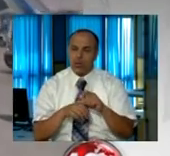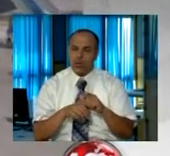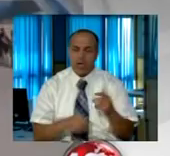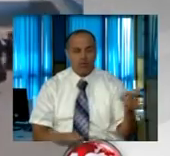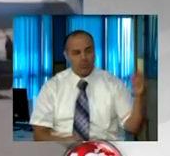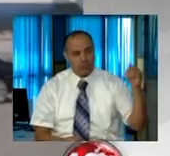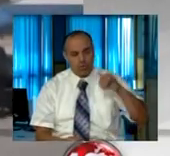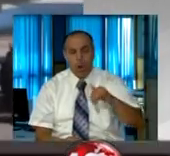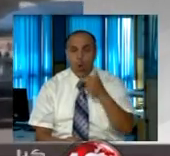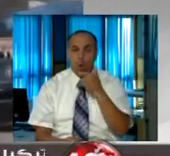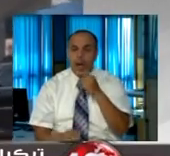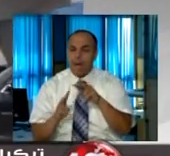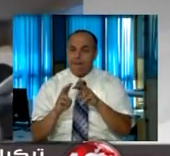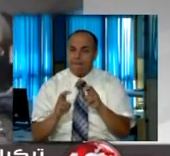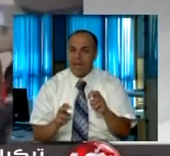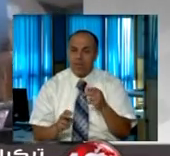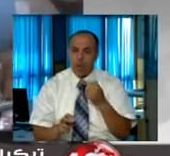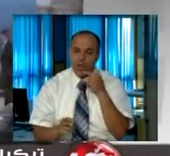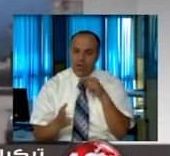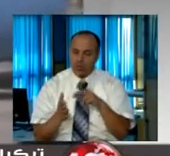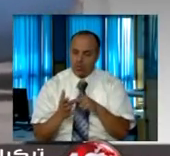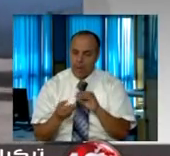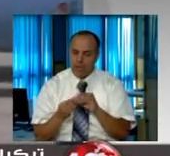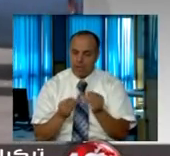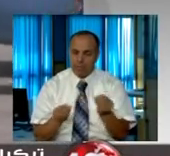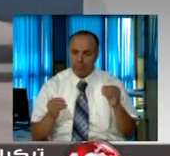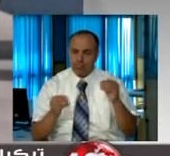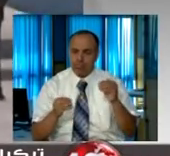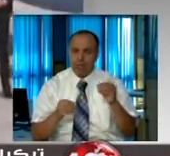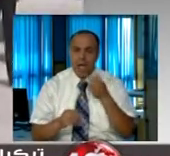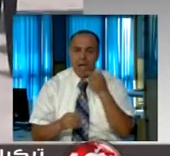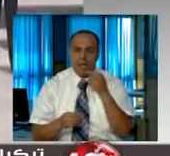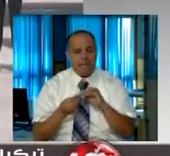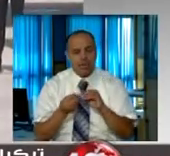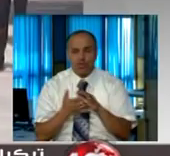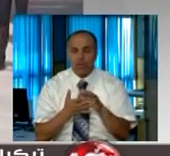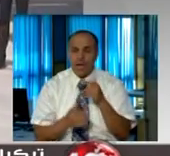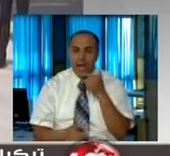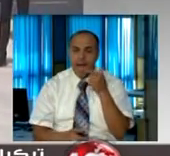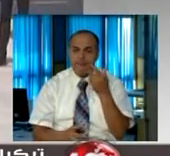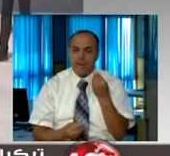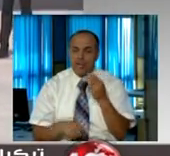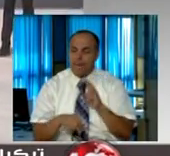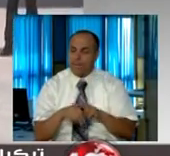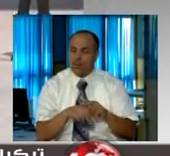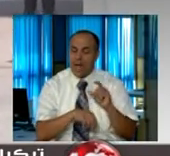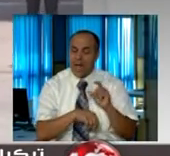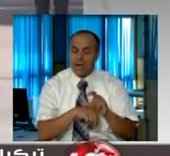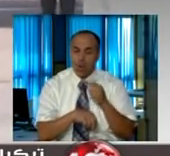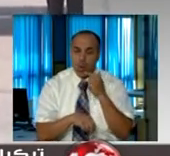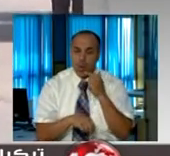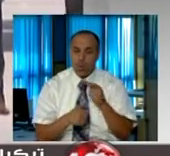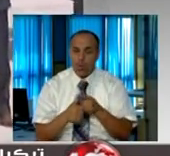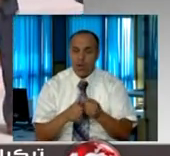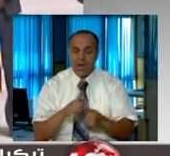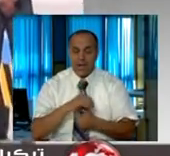زيارة تركيا، حيث يبحث أيضا الوضع في سوريا مع تزايد الدور التركي في هذه الأزمة مع عدد من المسؤولين الأتراك